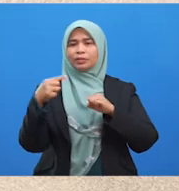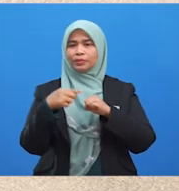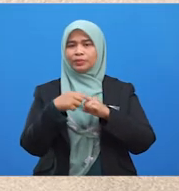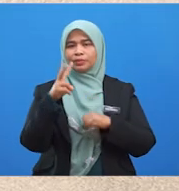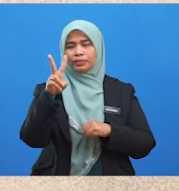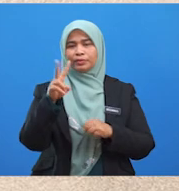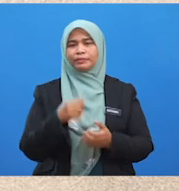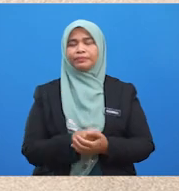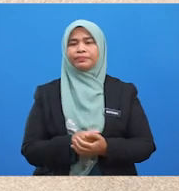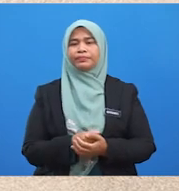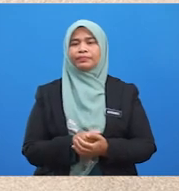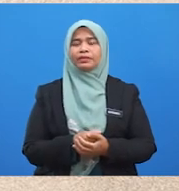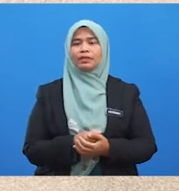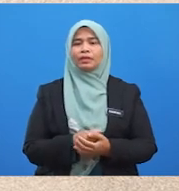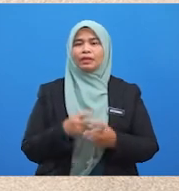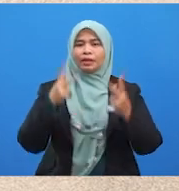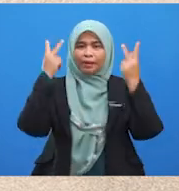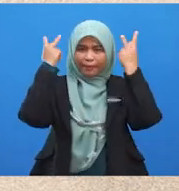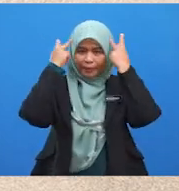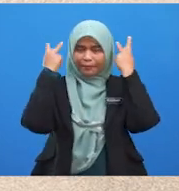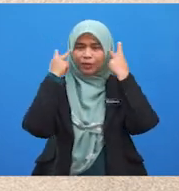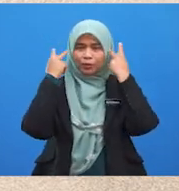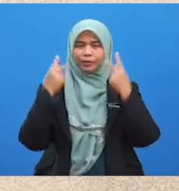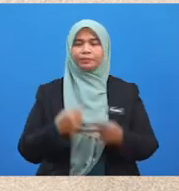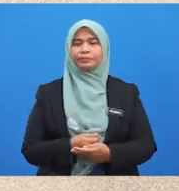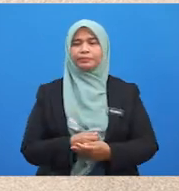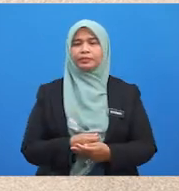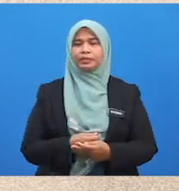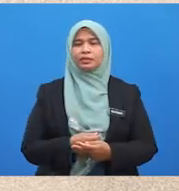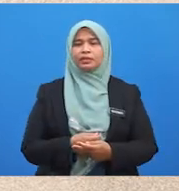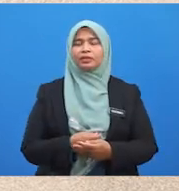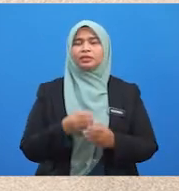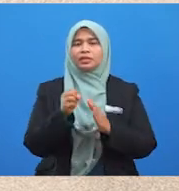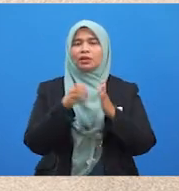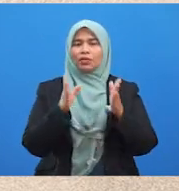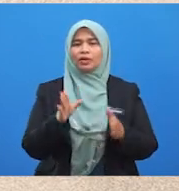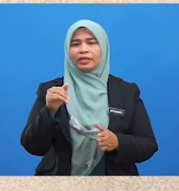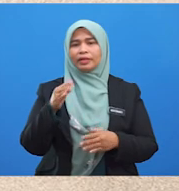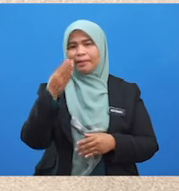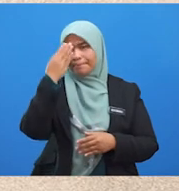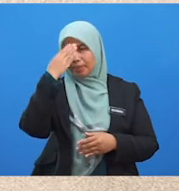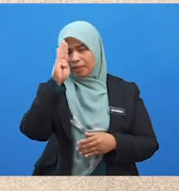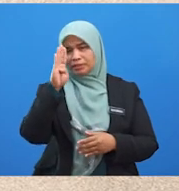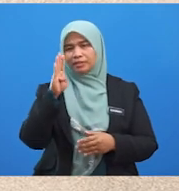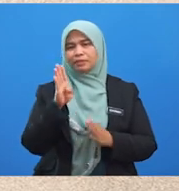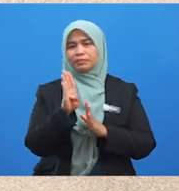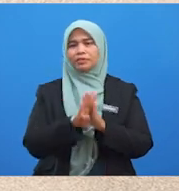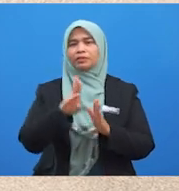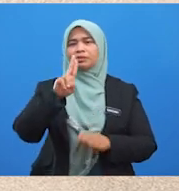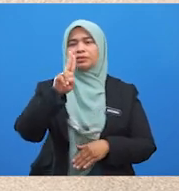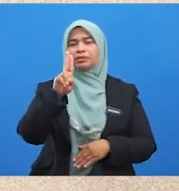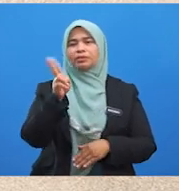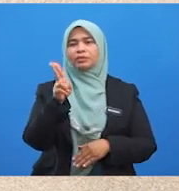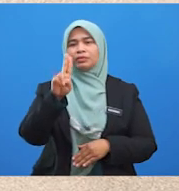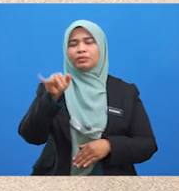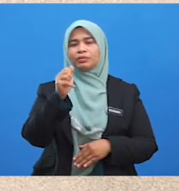Watak sampingan yang pertama ialah peguam. Peguam seorang yang bijak berhujah. Peguam